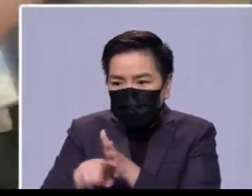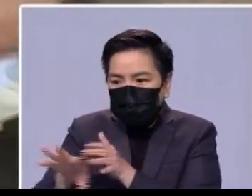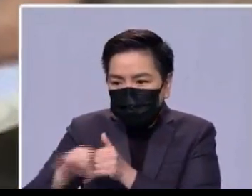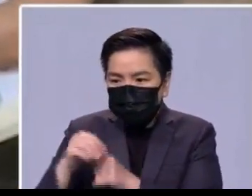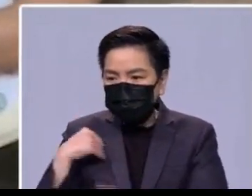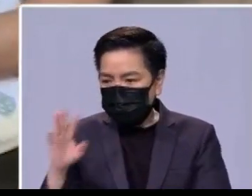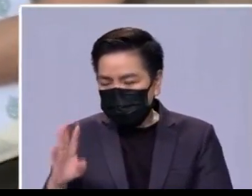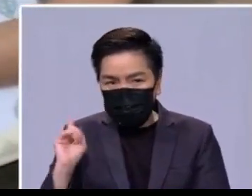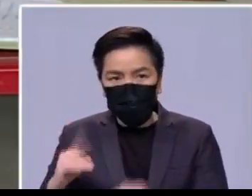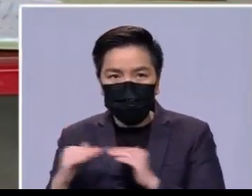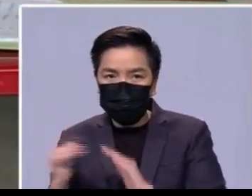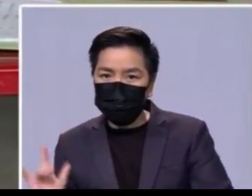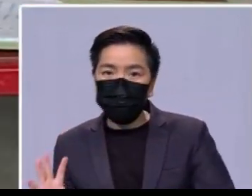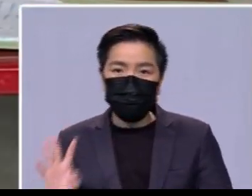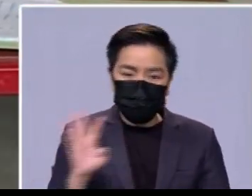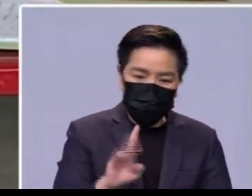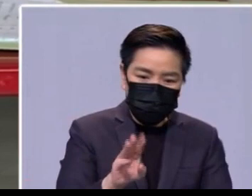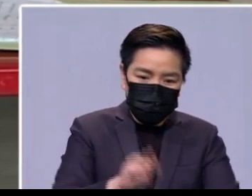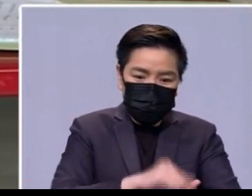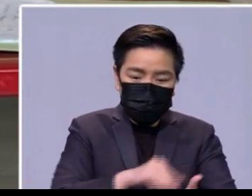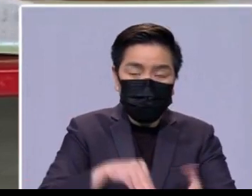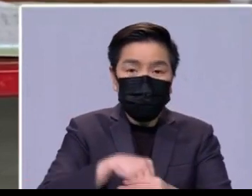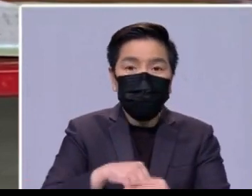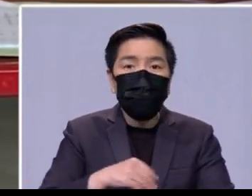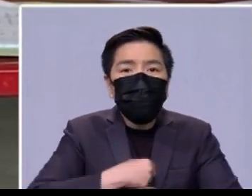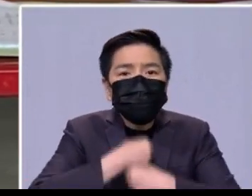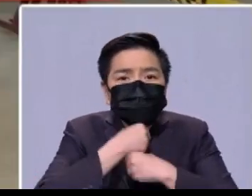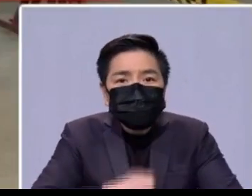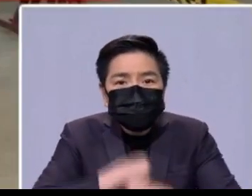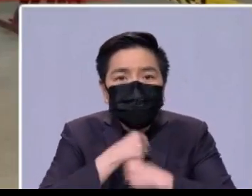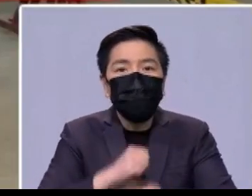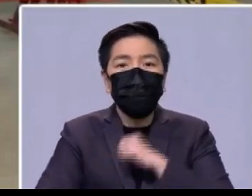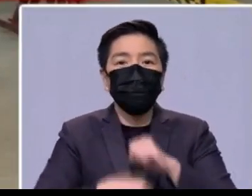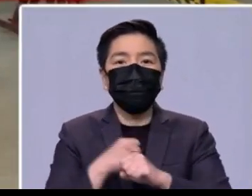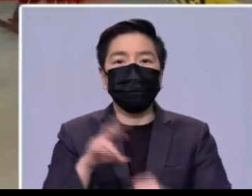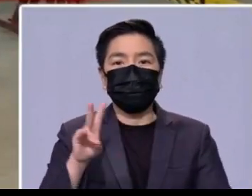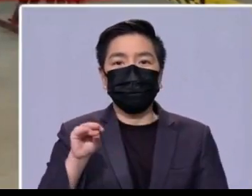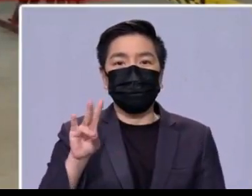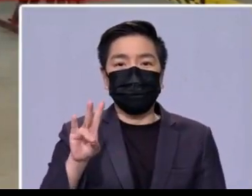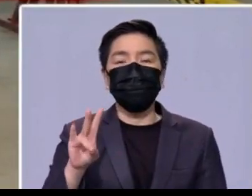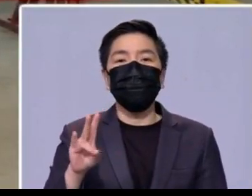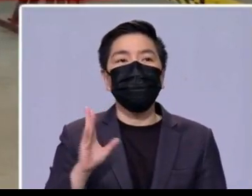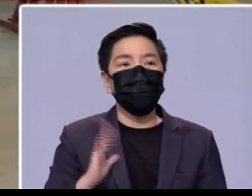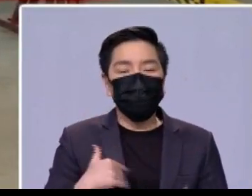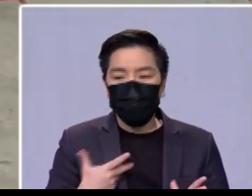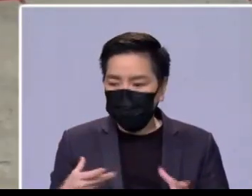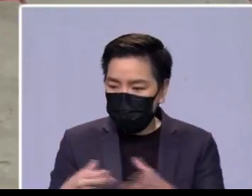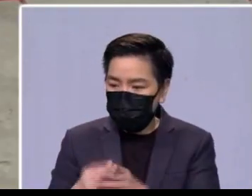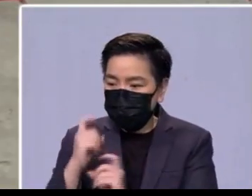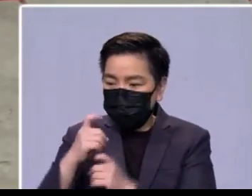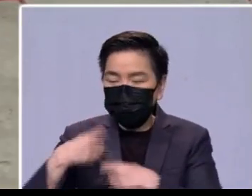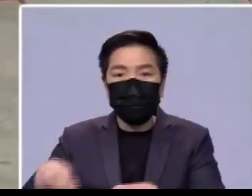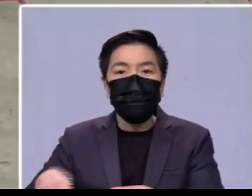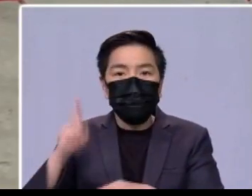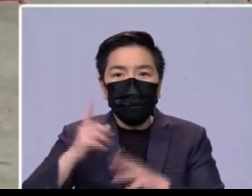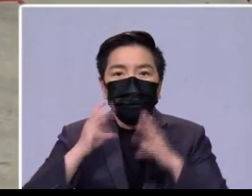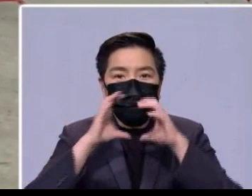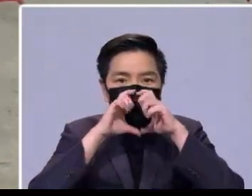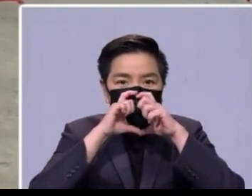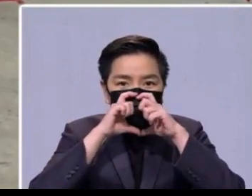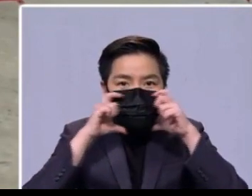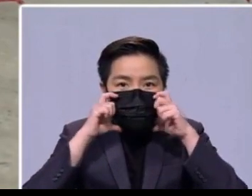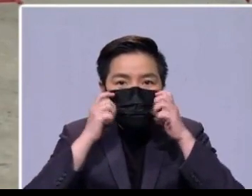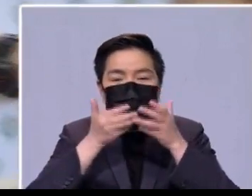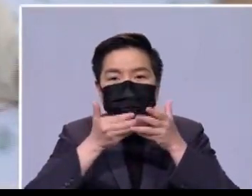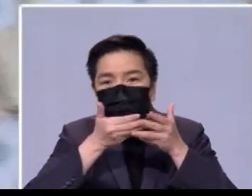ยหนึ่งในนั้นนั่นเป็นคุณยายวัย77ปีที่ออกมาใช้สิทธิ์ด้วยซึ่งเจ้าหน้าที่ก็ต้องให้กลุ่มเสี่ยงนั้นสวมใส่หน้ากากอนามั